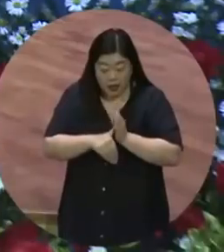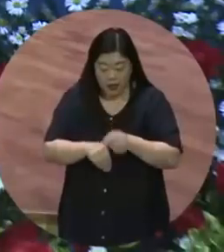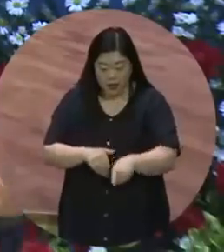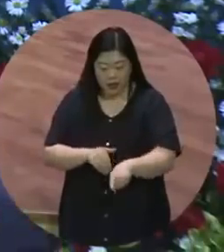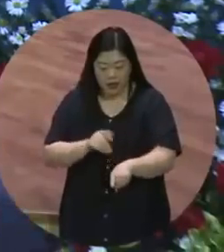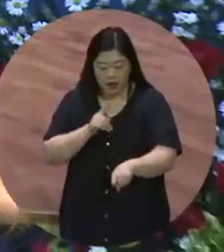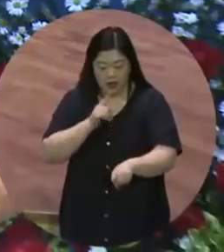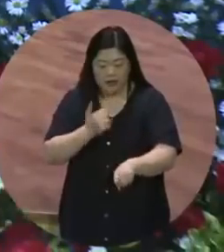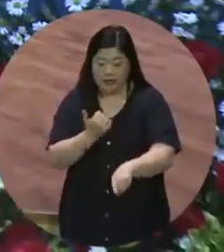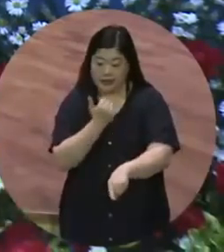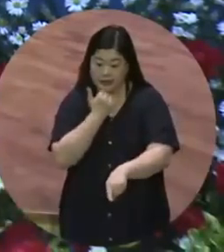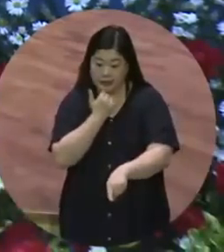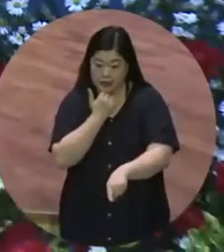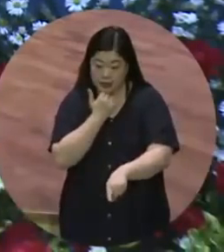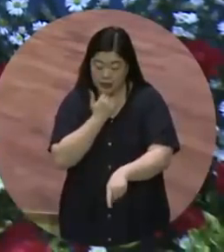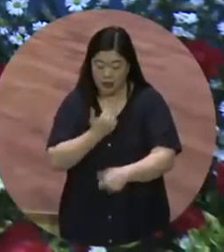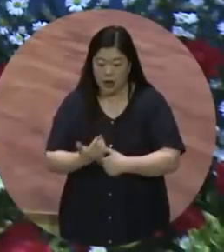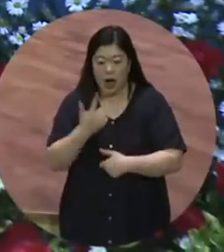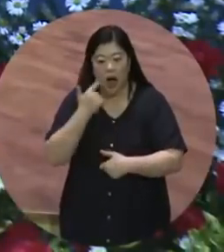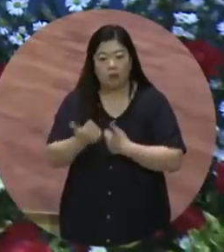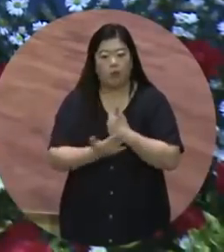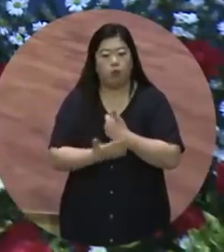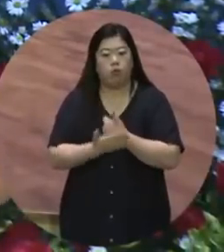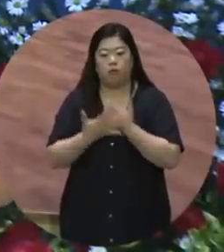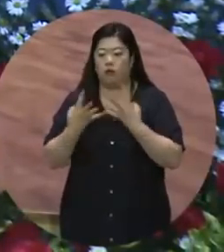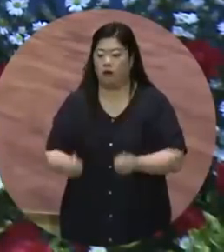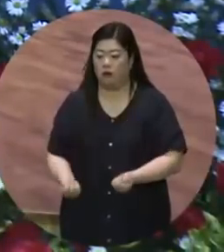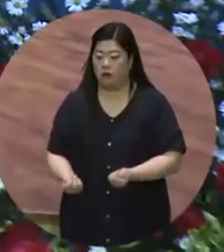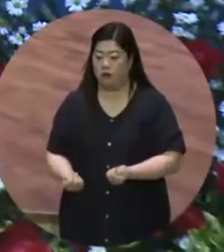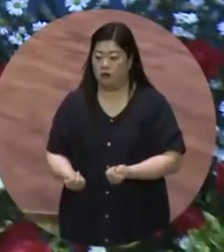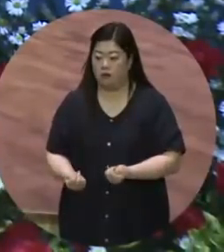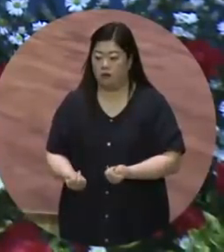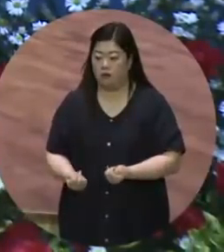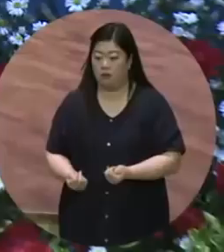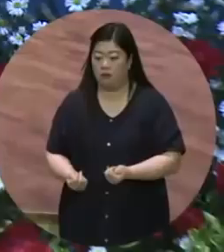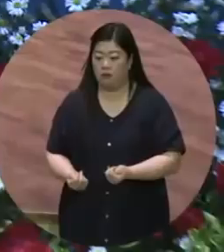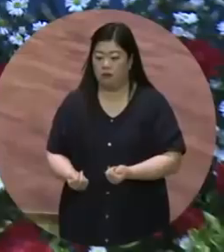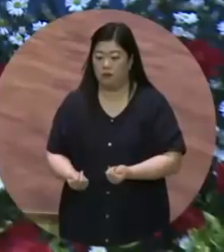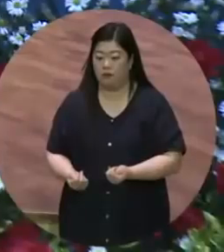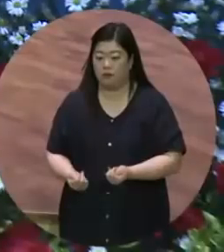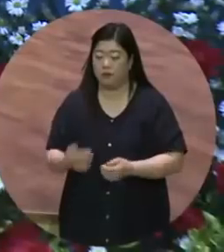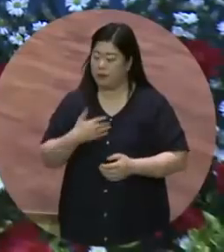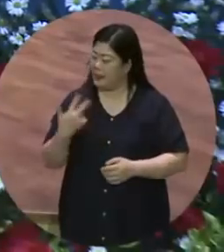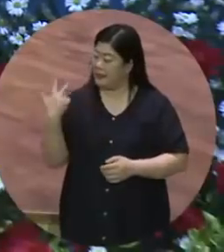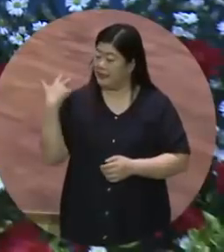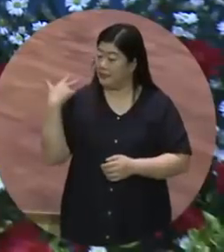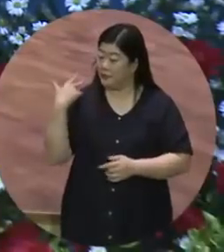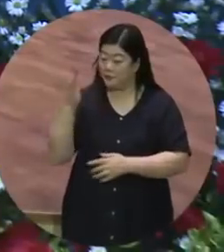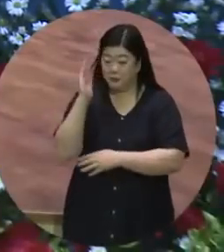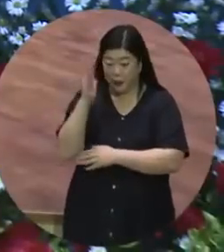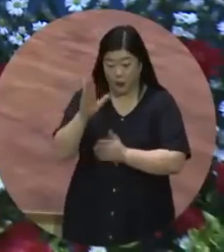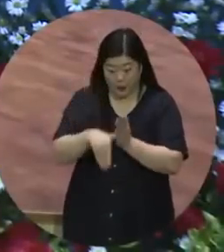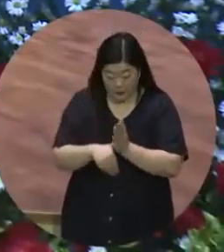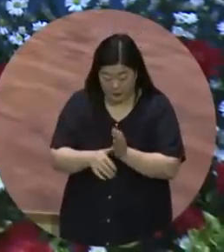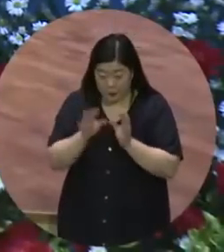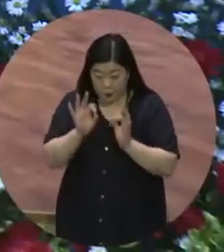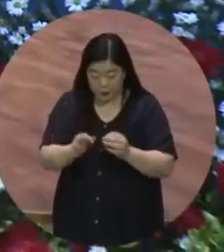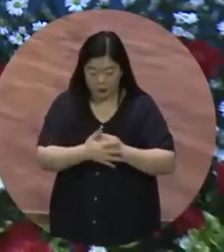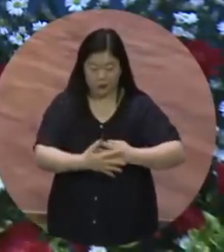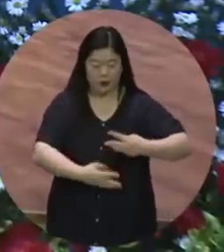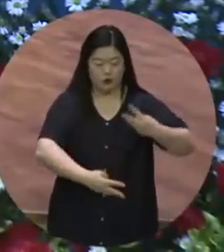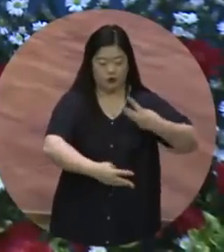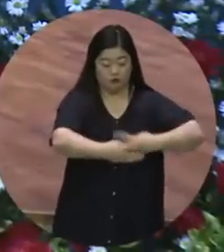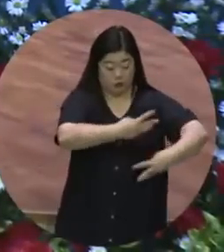살 수 있도록 발판을 다 만들어준 거예요. 발판을 다 만들어줬어요. 제가 지난주에 설교 말씀드렸습니다. 우리도